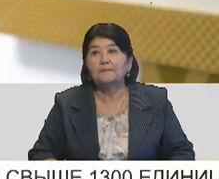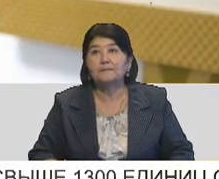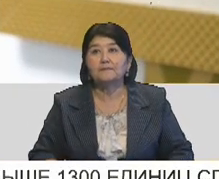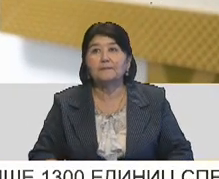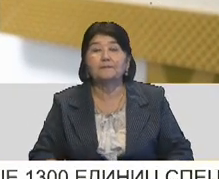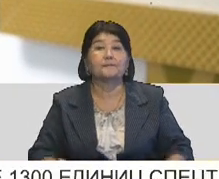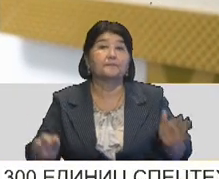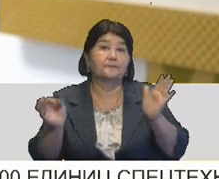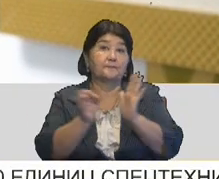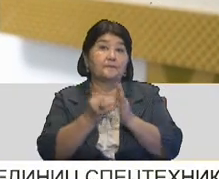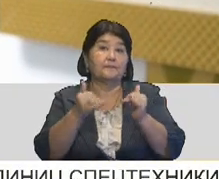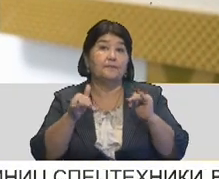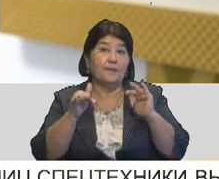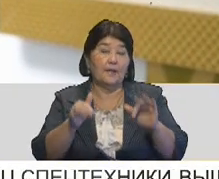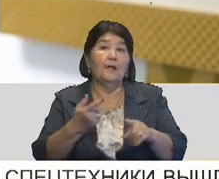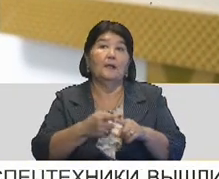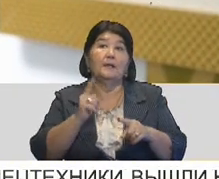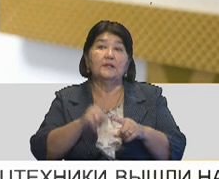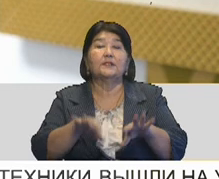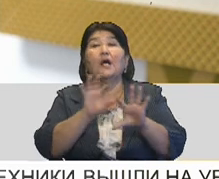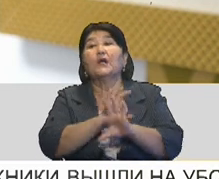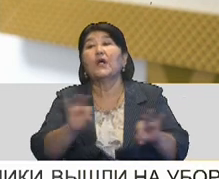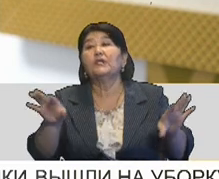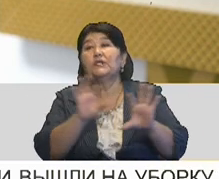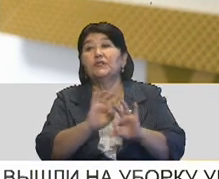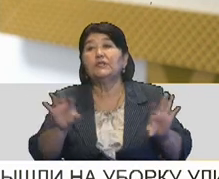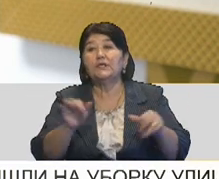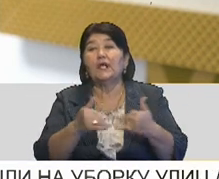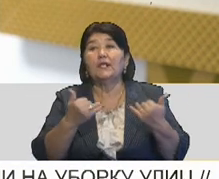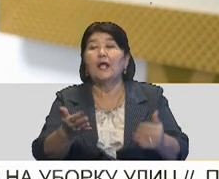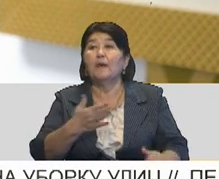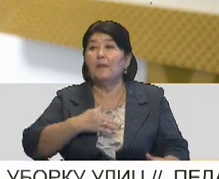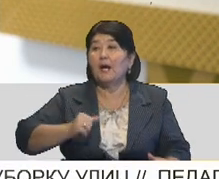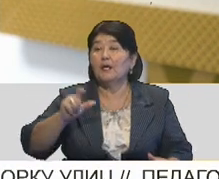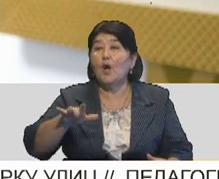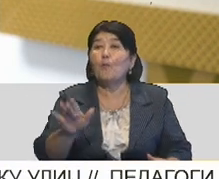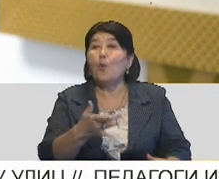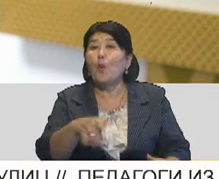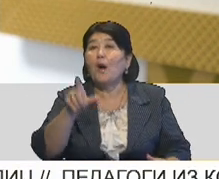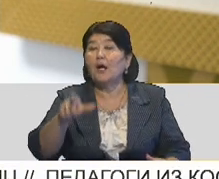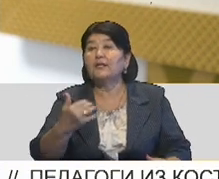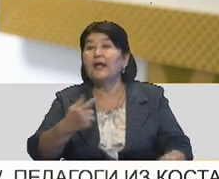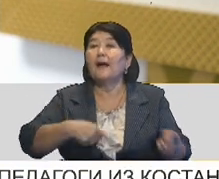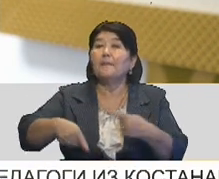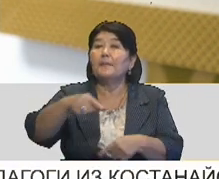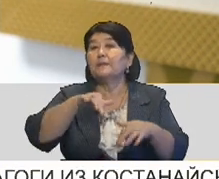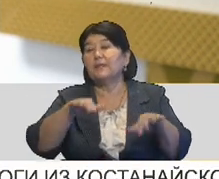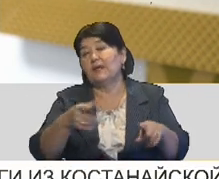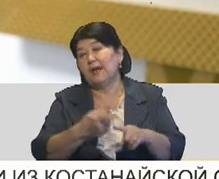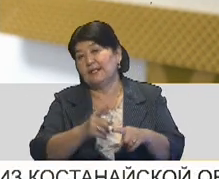Цель данного мероприятия – это разъяснение для моих коллег, бухгалтеров, для предпринимателей